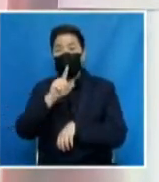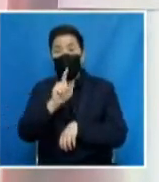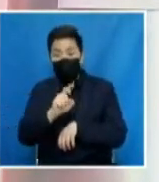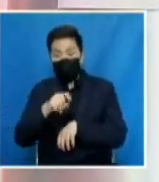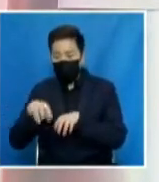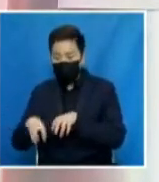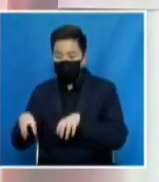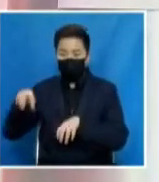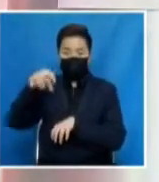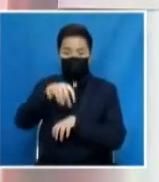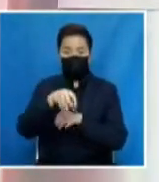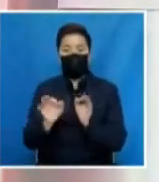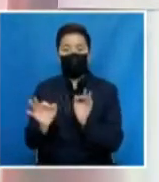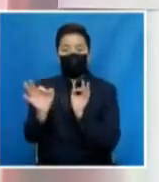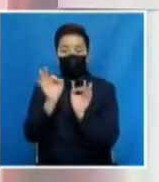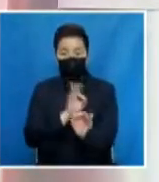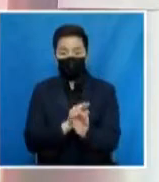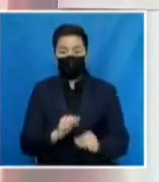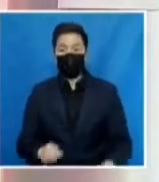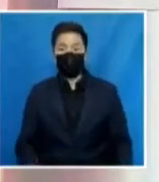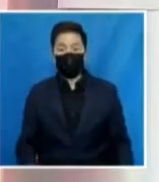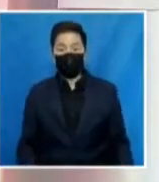ข้อง